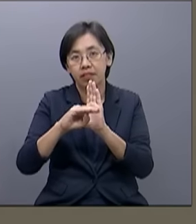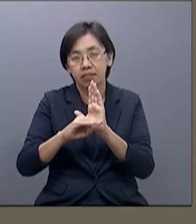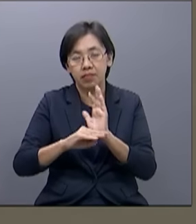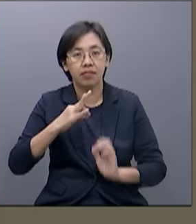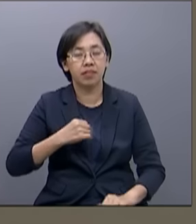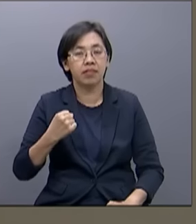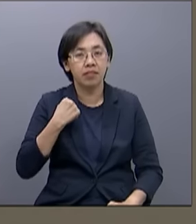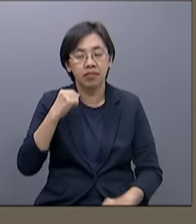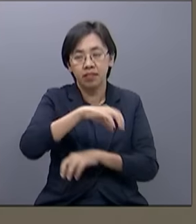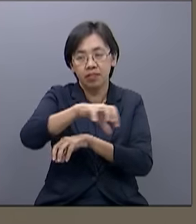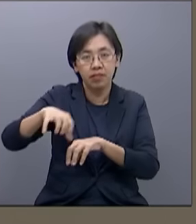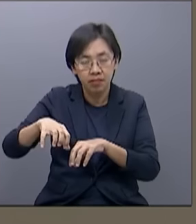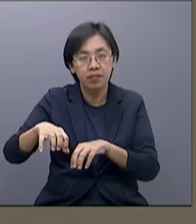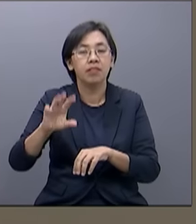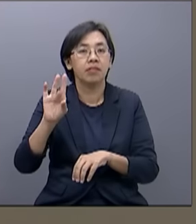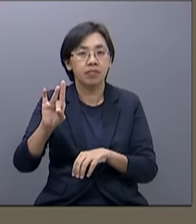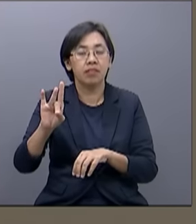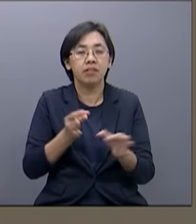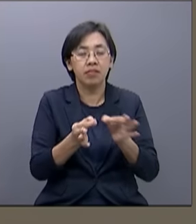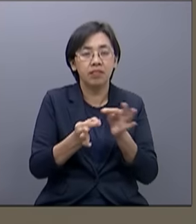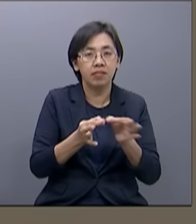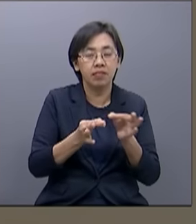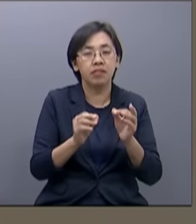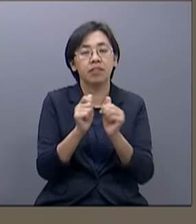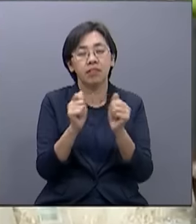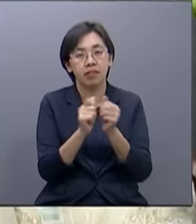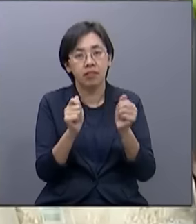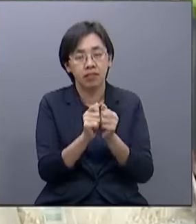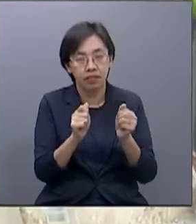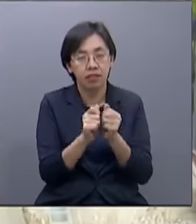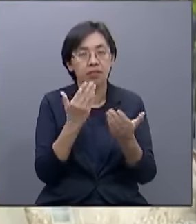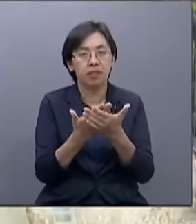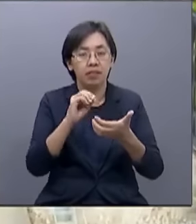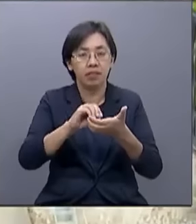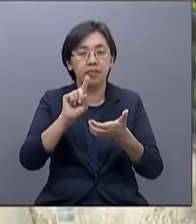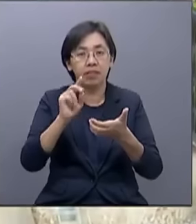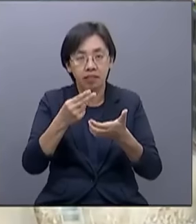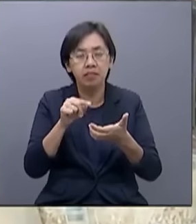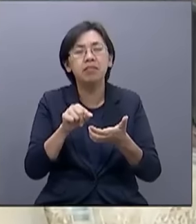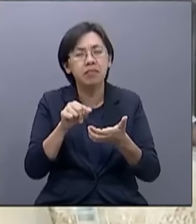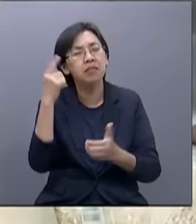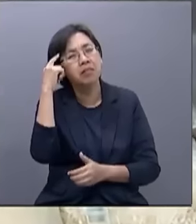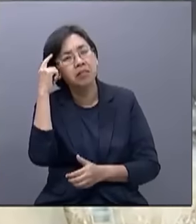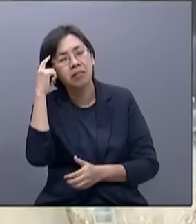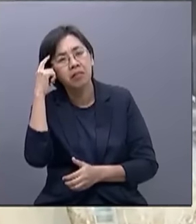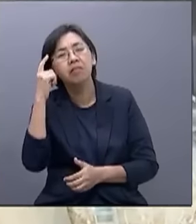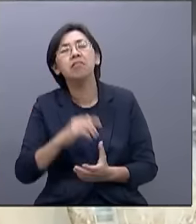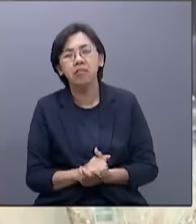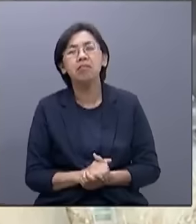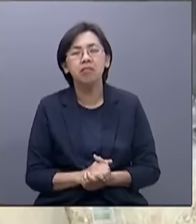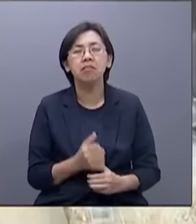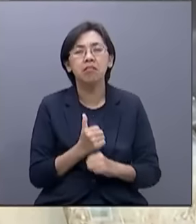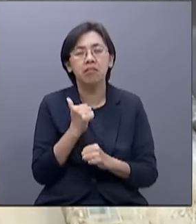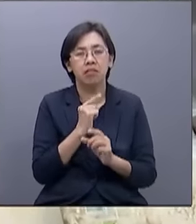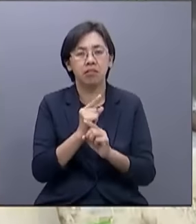ว่าหน่วยงานที่เกี่ยวข้อง 8หน่วยงานที่เข้ามาชี้แจงกับทางคณะอนุกรรมการดิจิตอ walletนั้นก็ยืนยันว่าตอนนี้เดำเนินการต่างๆเป็นไป